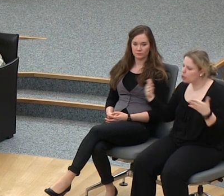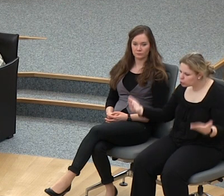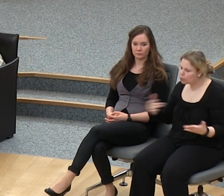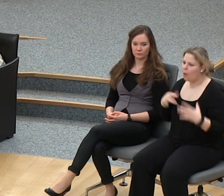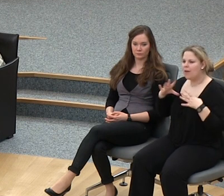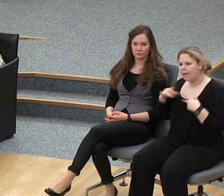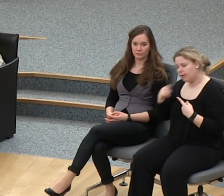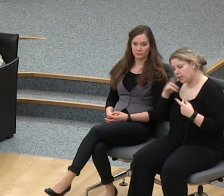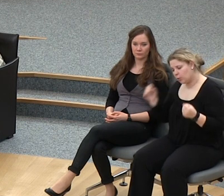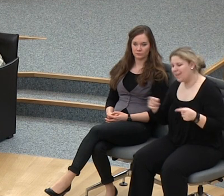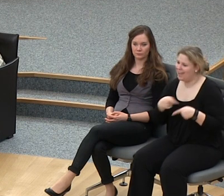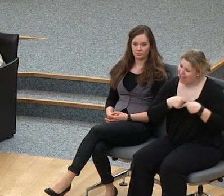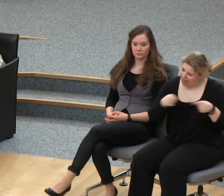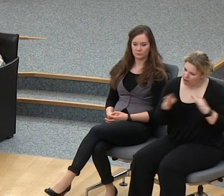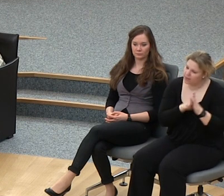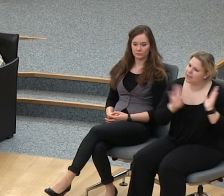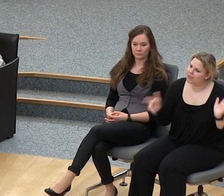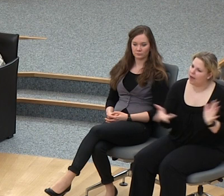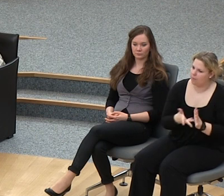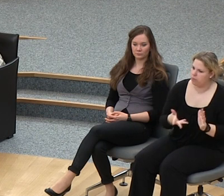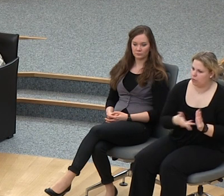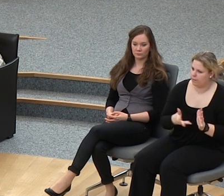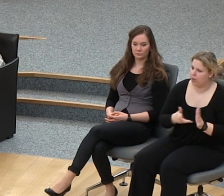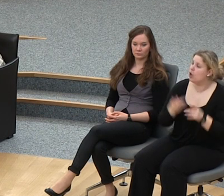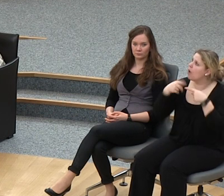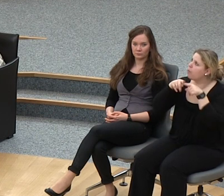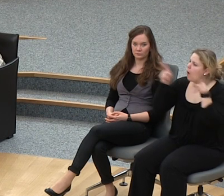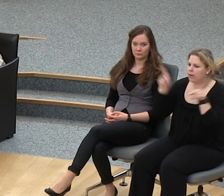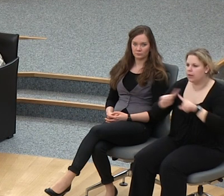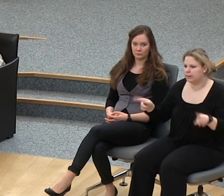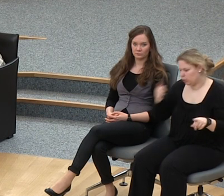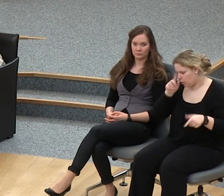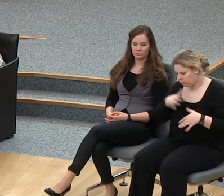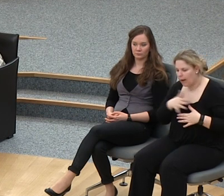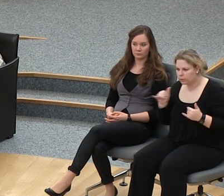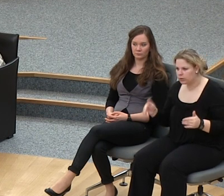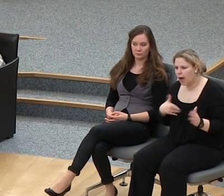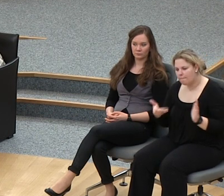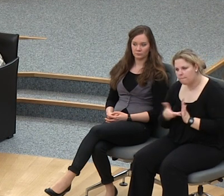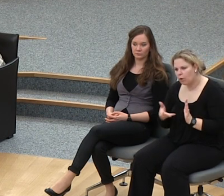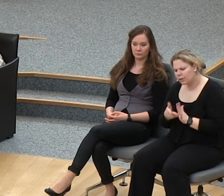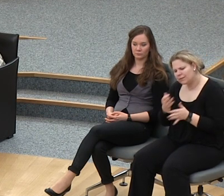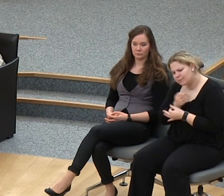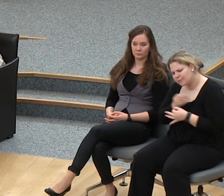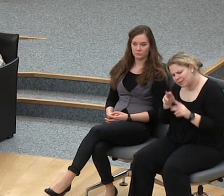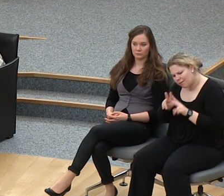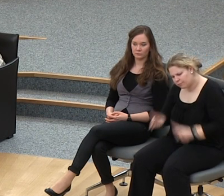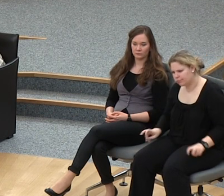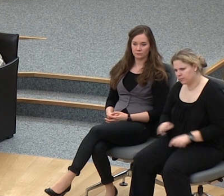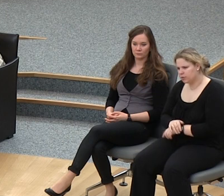sehr eine sehr hohe Qualität hat. Und ein allerletzter Punkt, wir beschäftigen uns